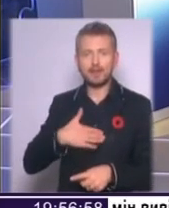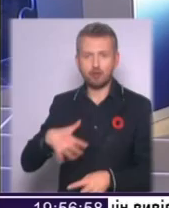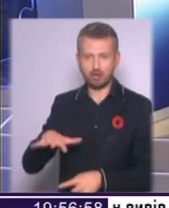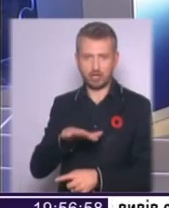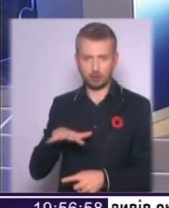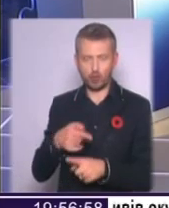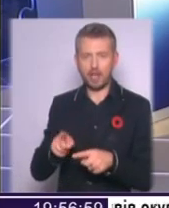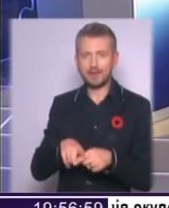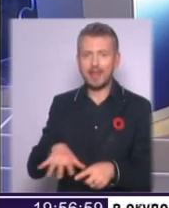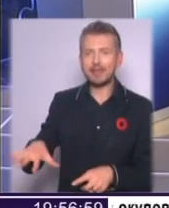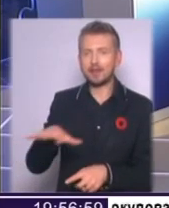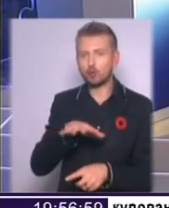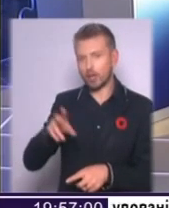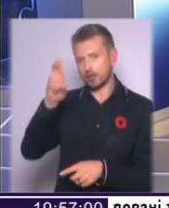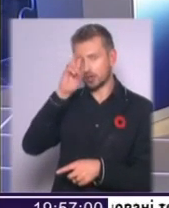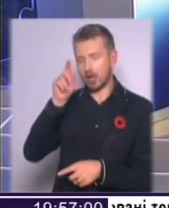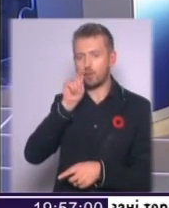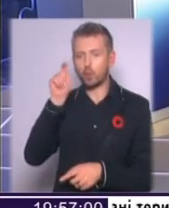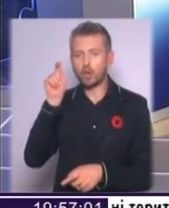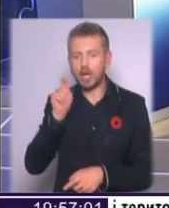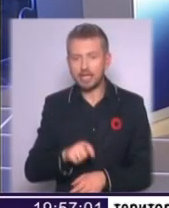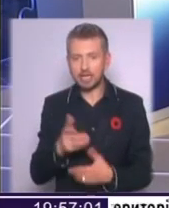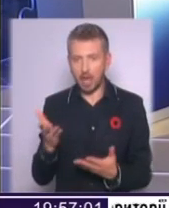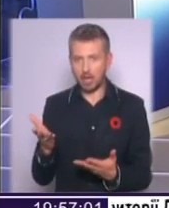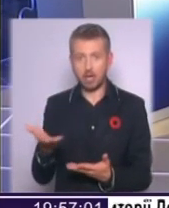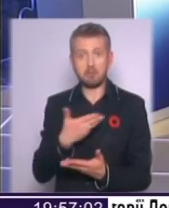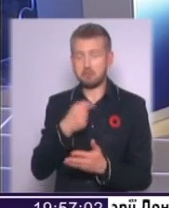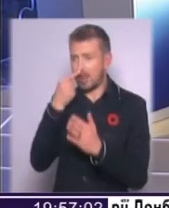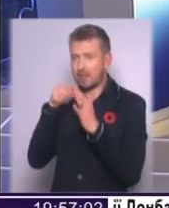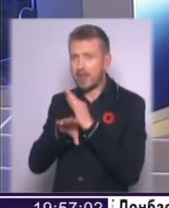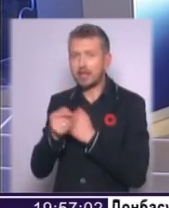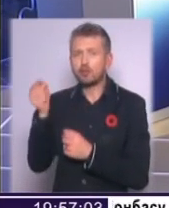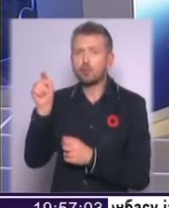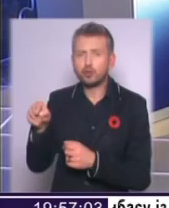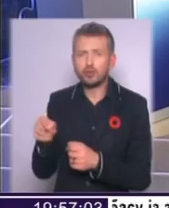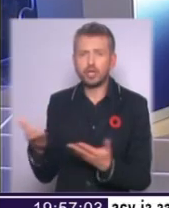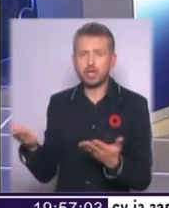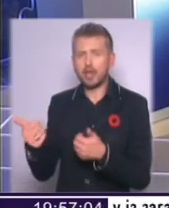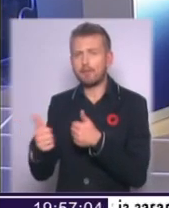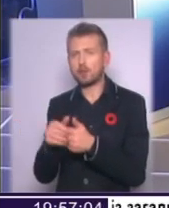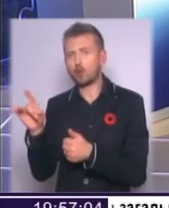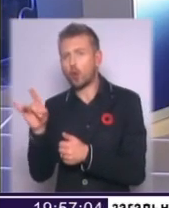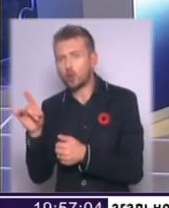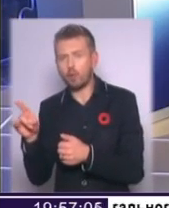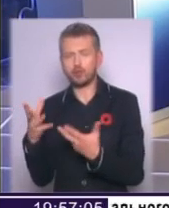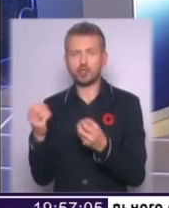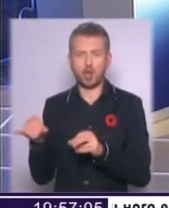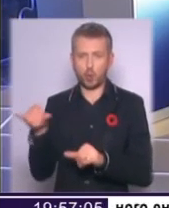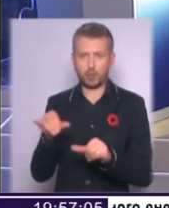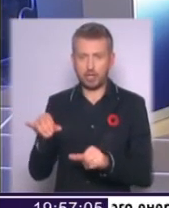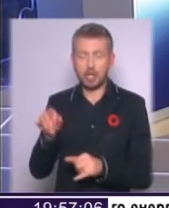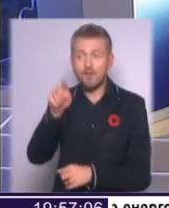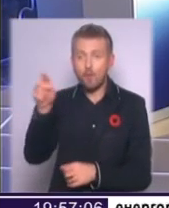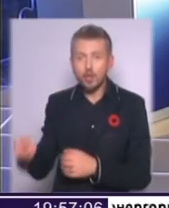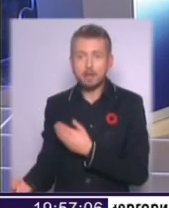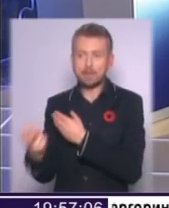Це територія держави Україна. Ми ж не ліземо туди, да, там десь під Ростов чи кудись там іще. Вони